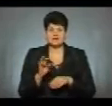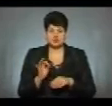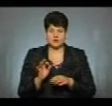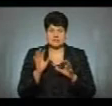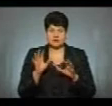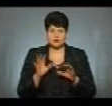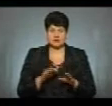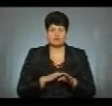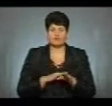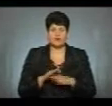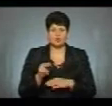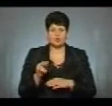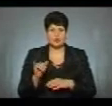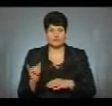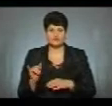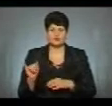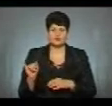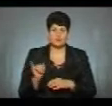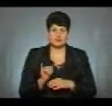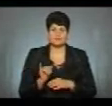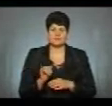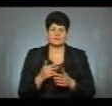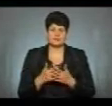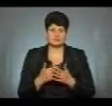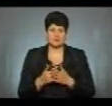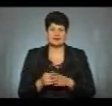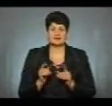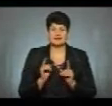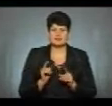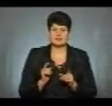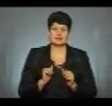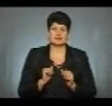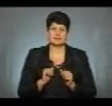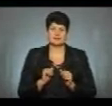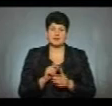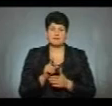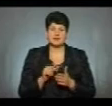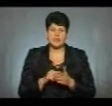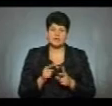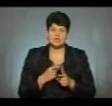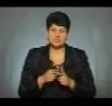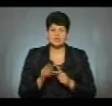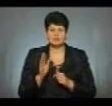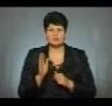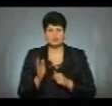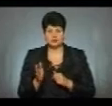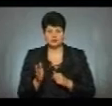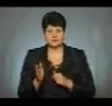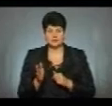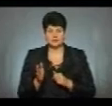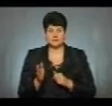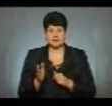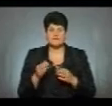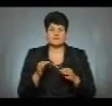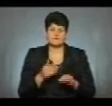законодавчу, виконавчу, і, скажімо так, тільки питання, чи буде